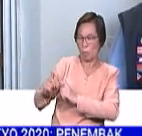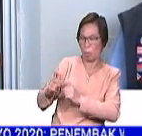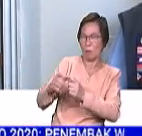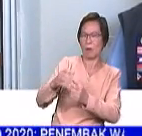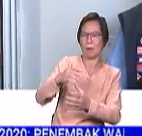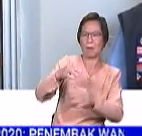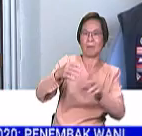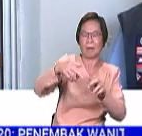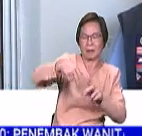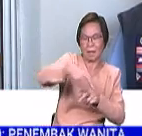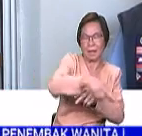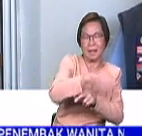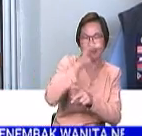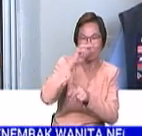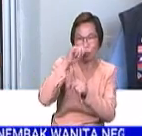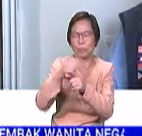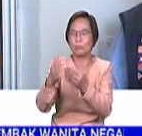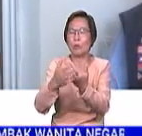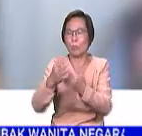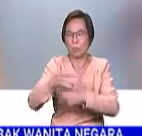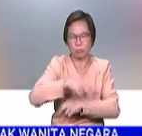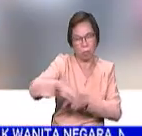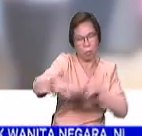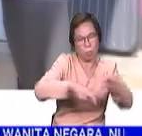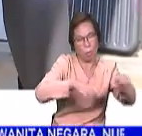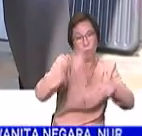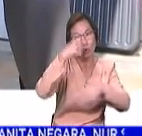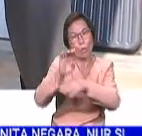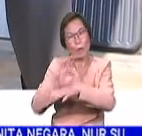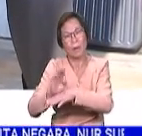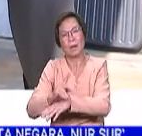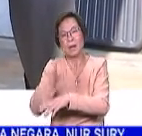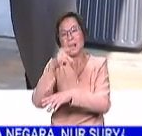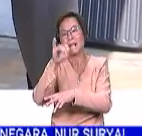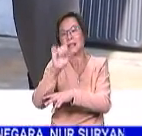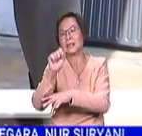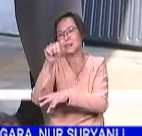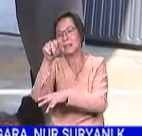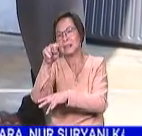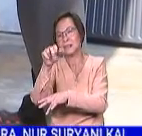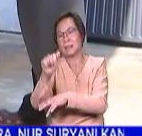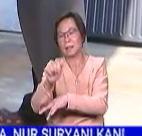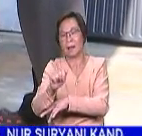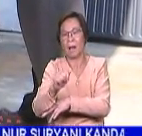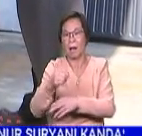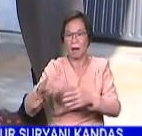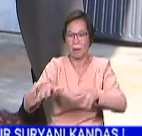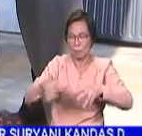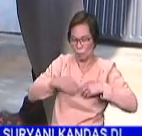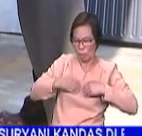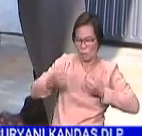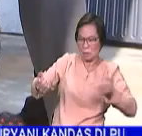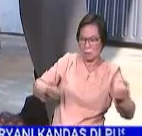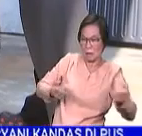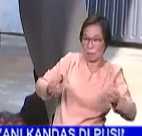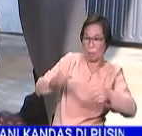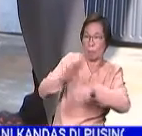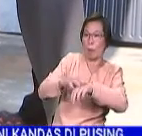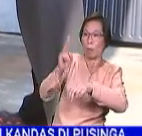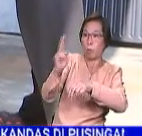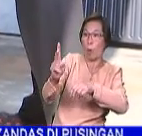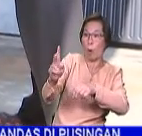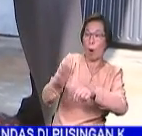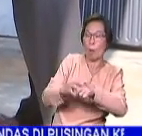n2o mudah untuk sebelum ini Kris hanya turut menerima sebuah kendaraan terpakai yang